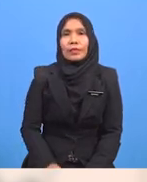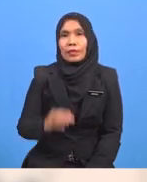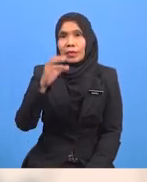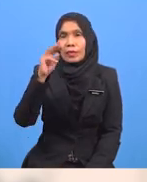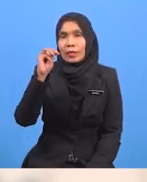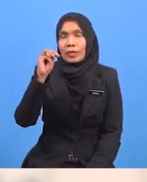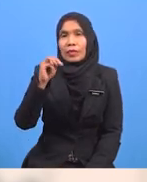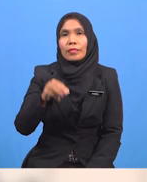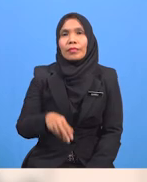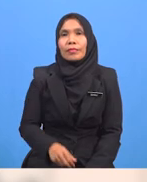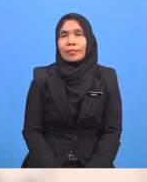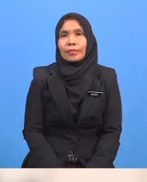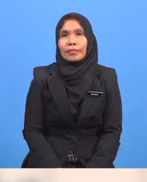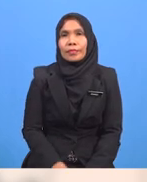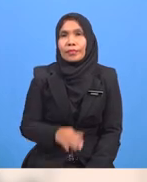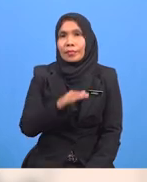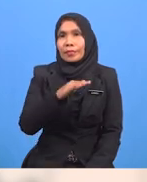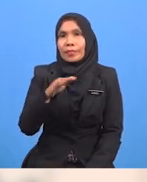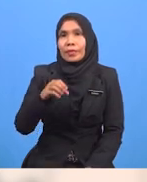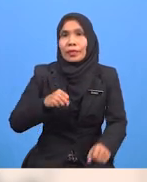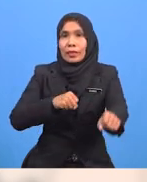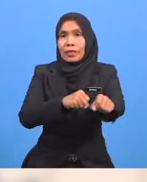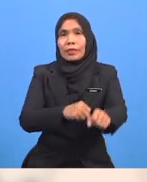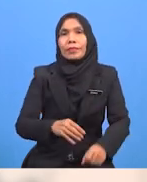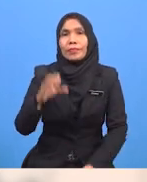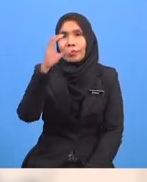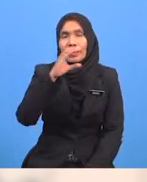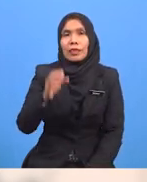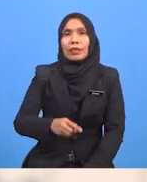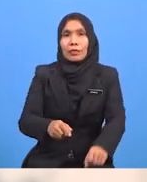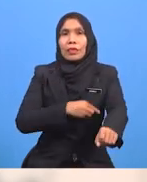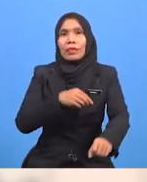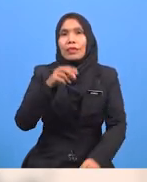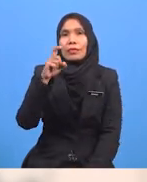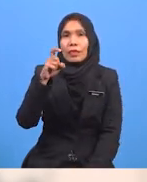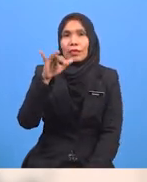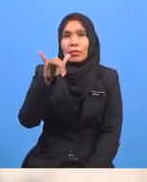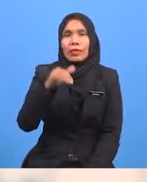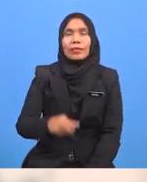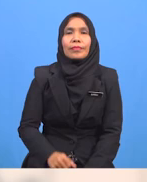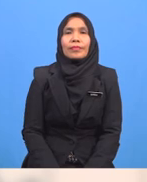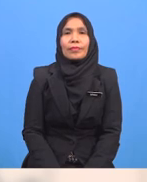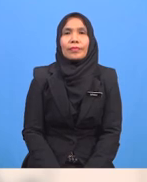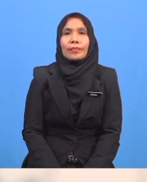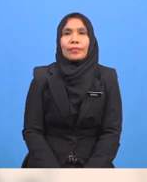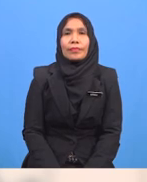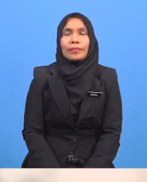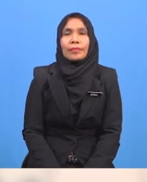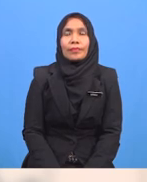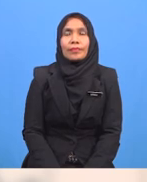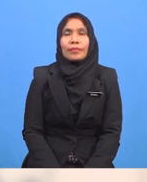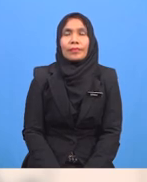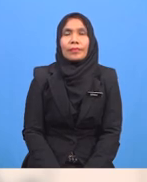18 cm dan sudut kandang Wailah 30° cari panjang